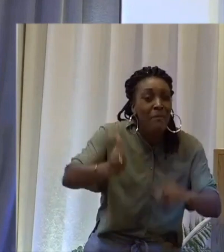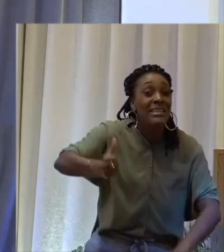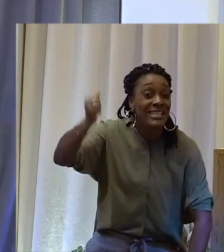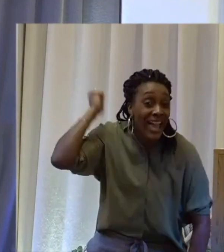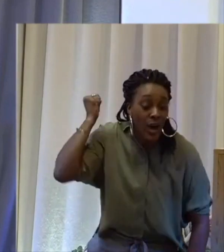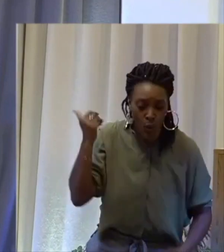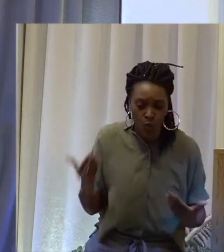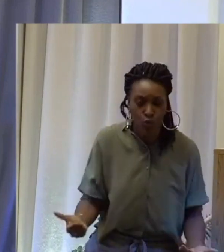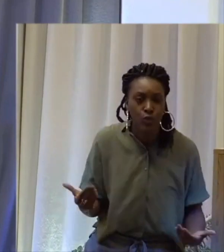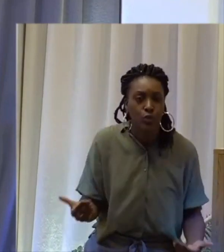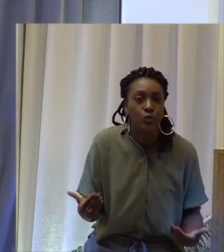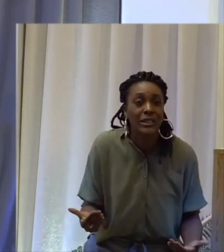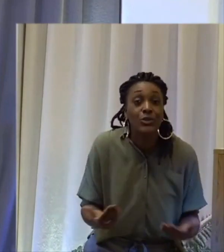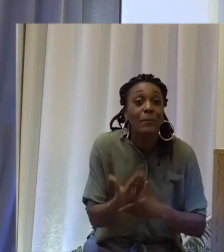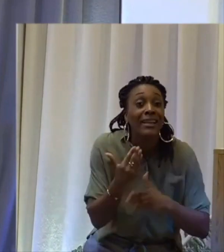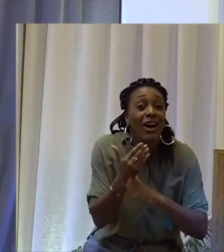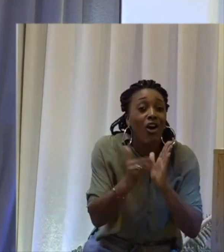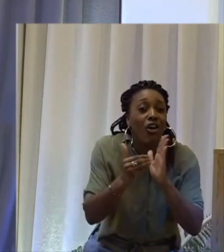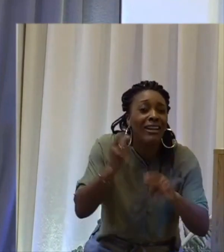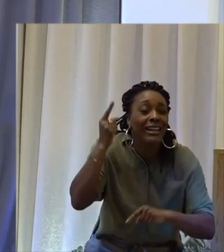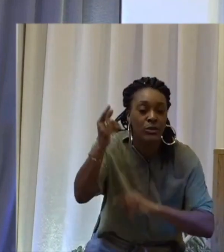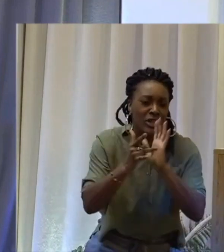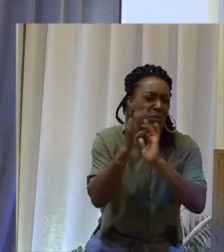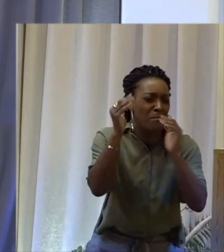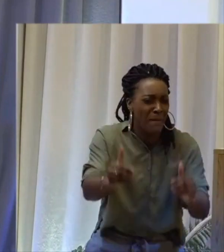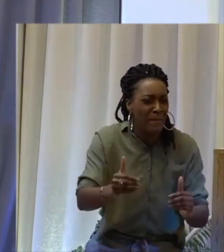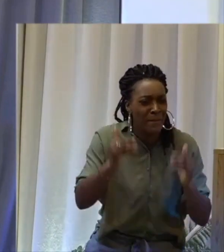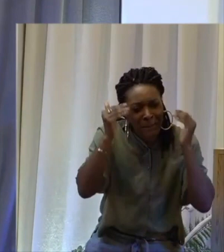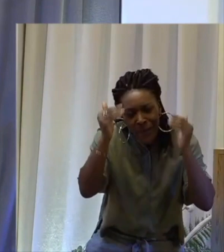hier, il le fait encore ce matin dans ce lieu.